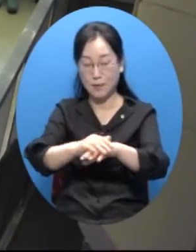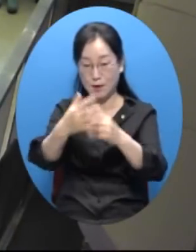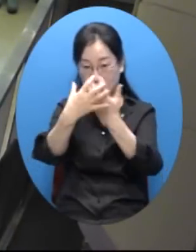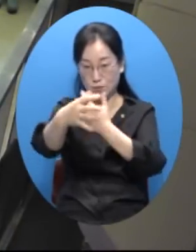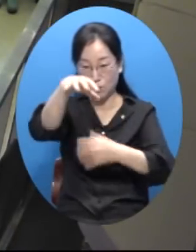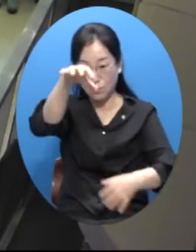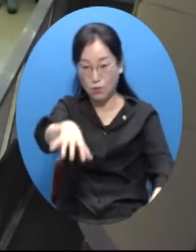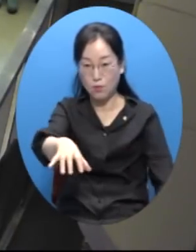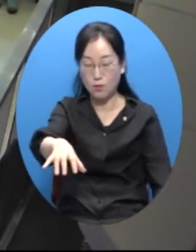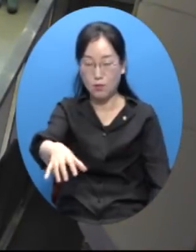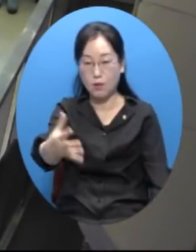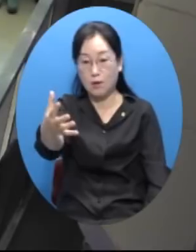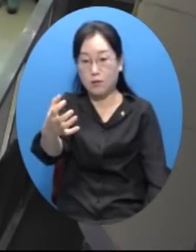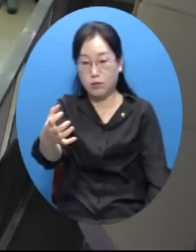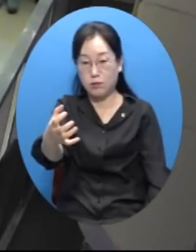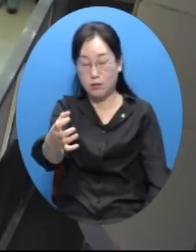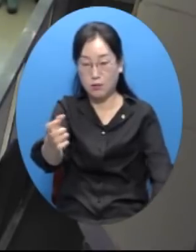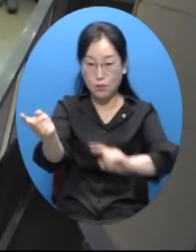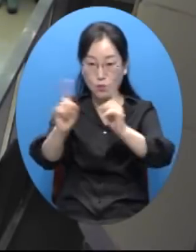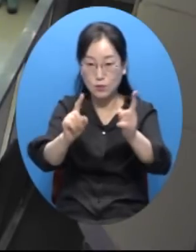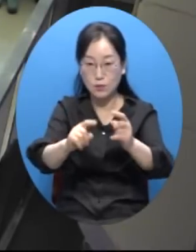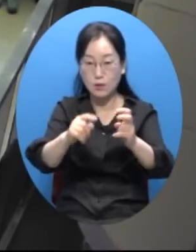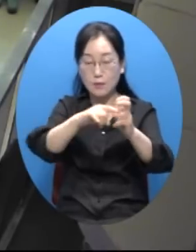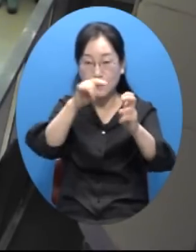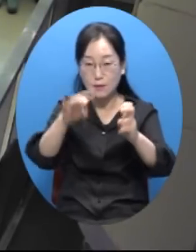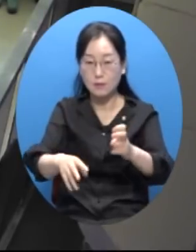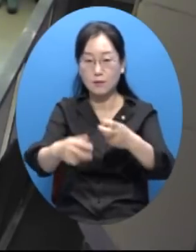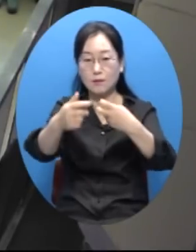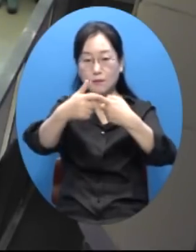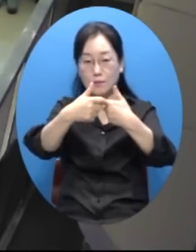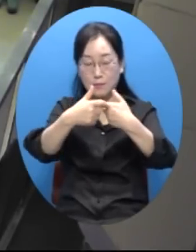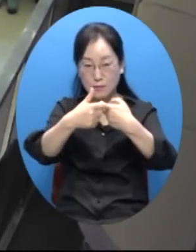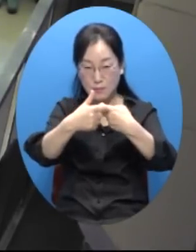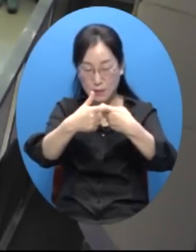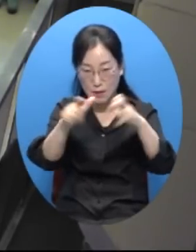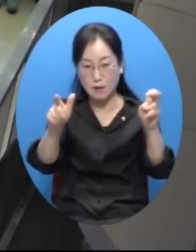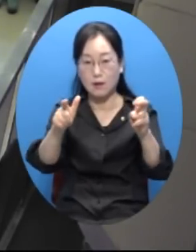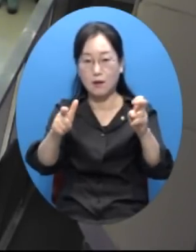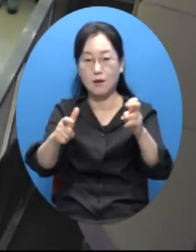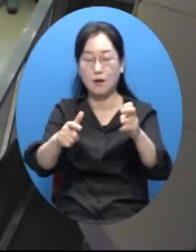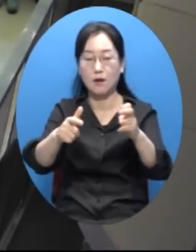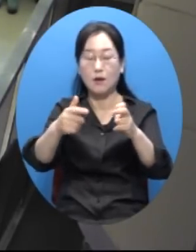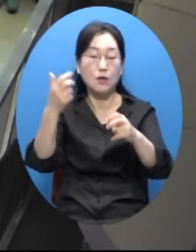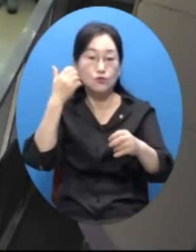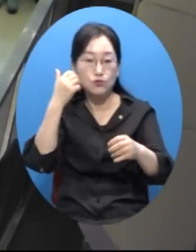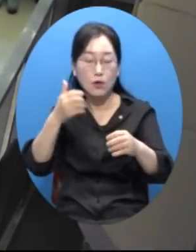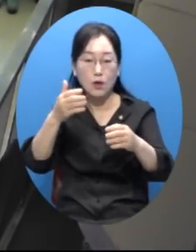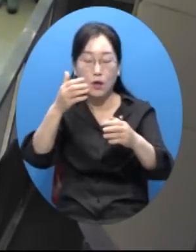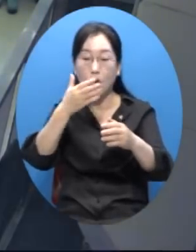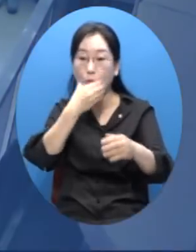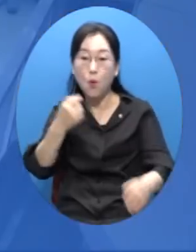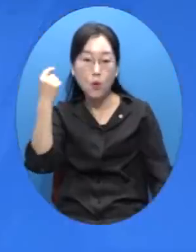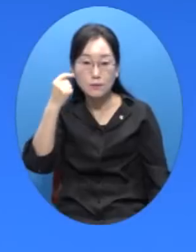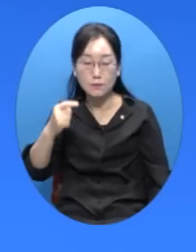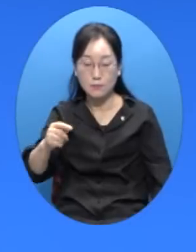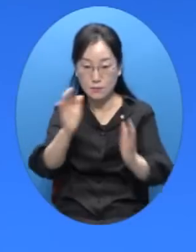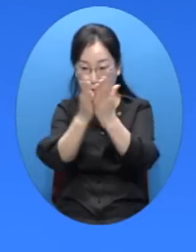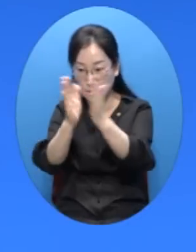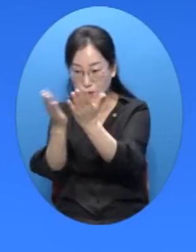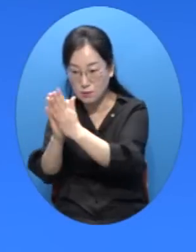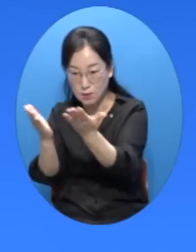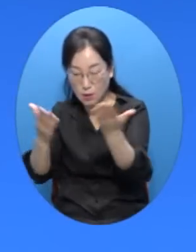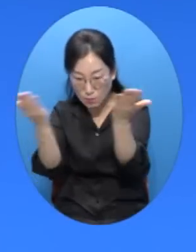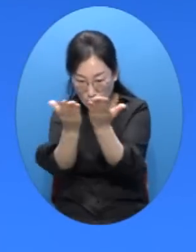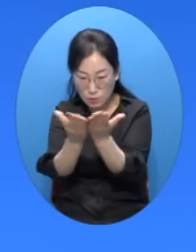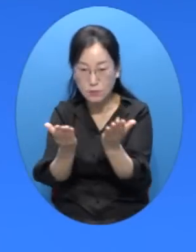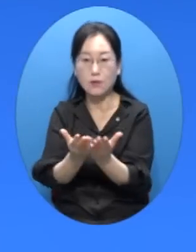마른 사람을 고치시는 이 장면은 마태복음, 마가복음, 누가복음, 공가복음 모두에 다 나옵니다. 그만큼 많은 사람들의 관심이